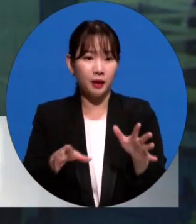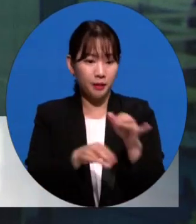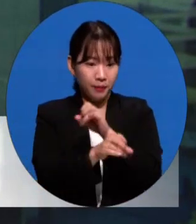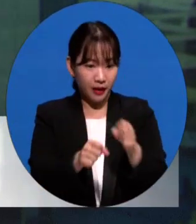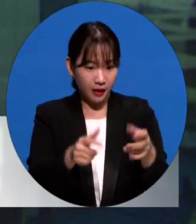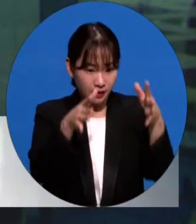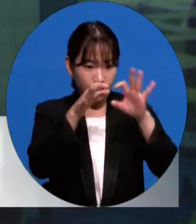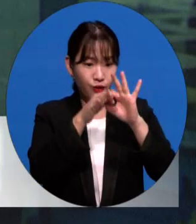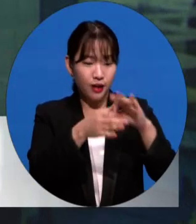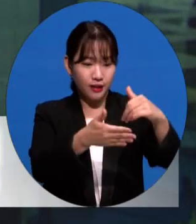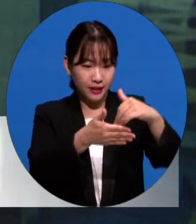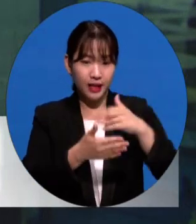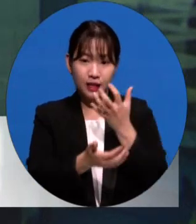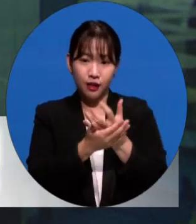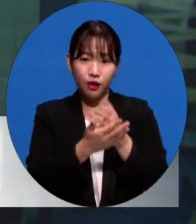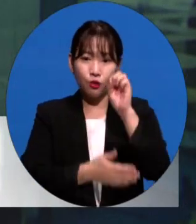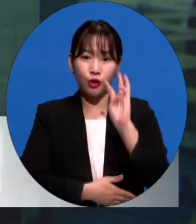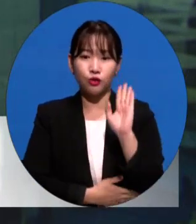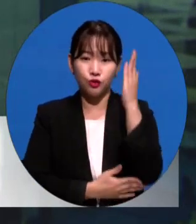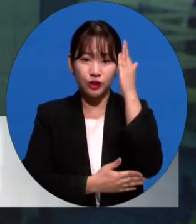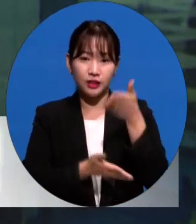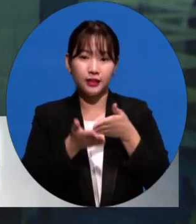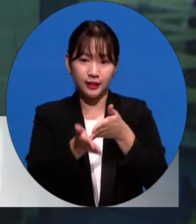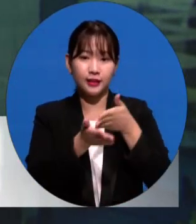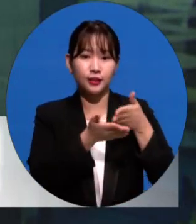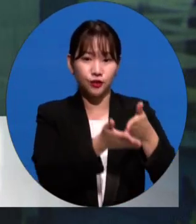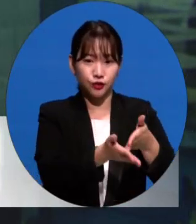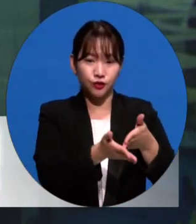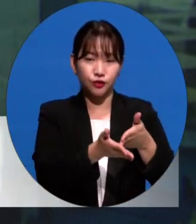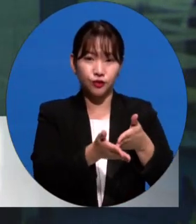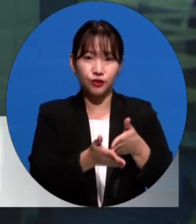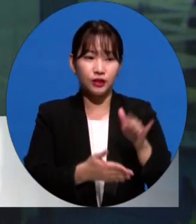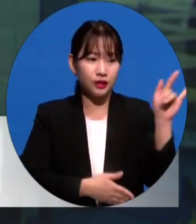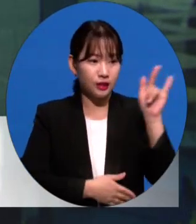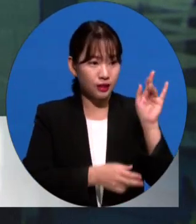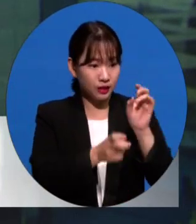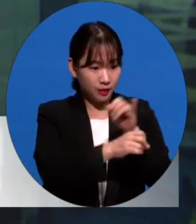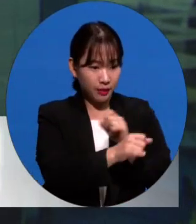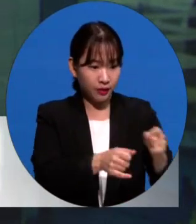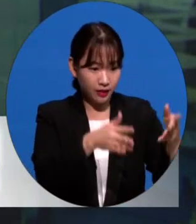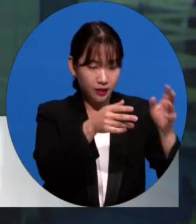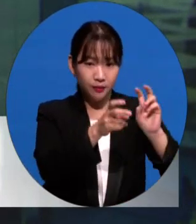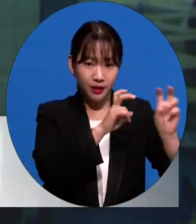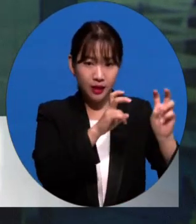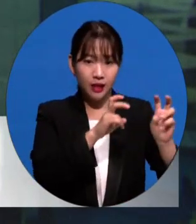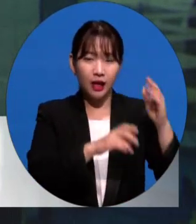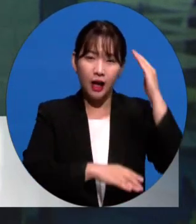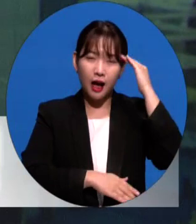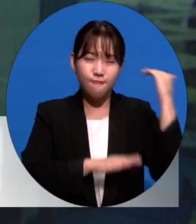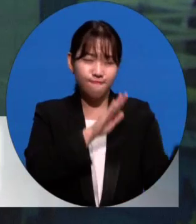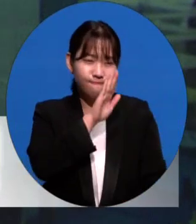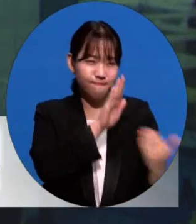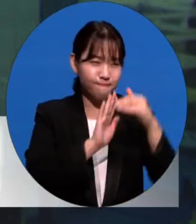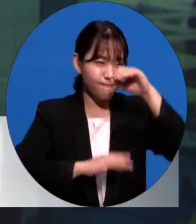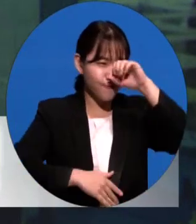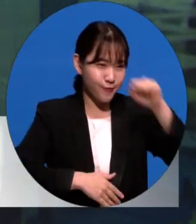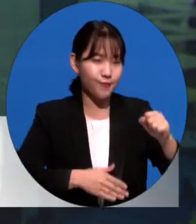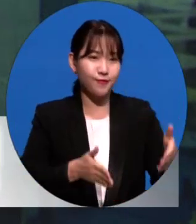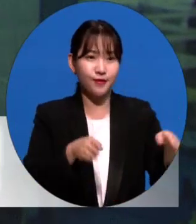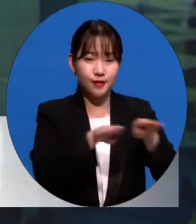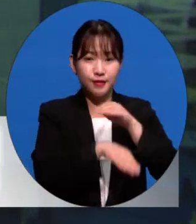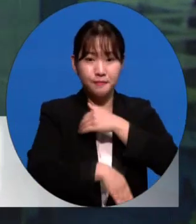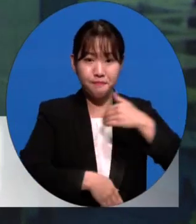쇼핑몰 관련 제안서를 광주시에 있다라 제출했는데요 현대백화점 그룹은 국내 최고 수준의 시설을 자신하고